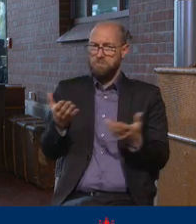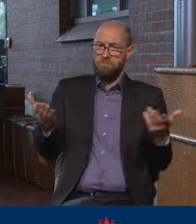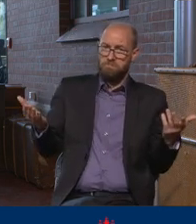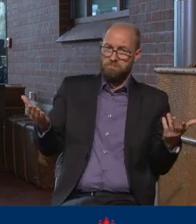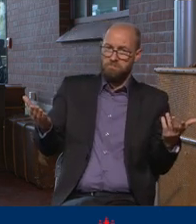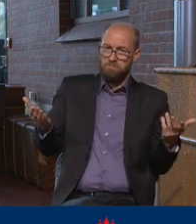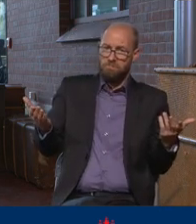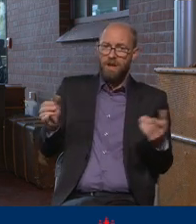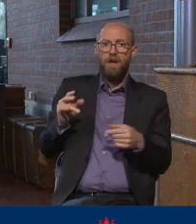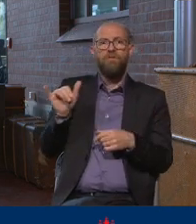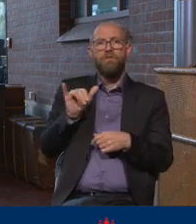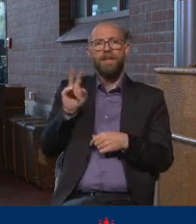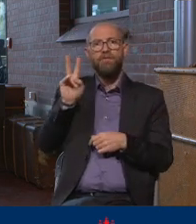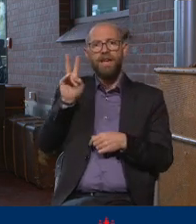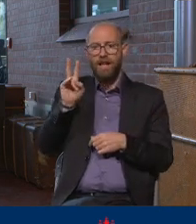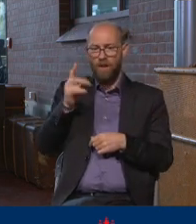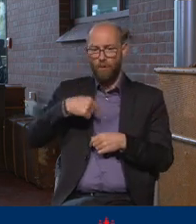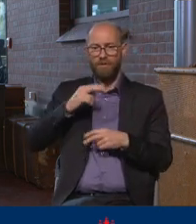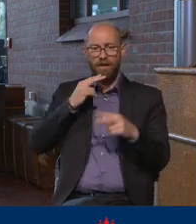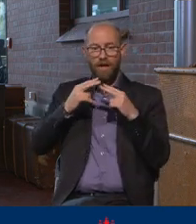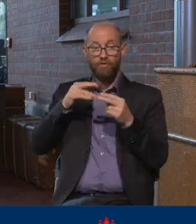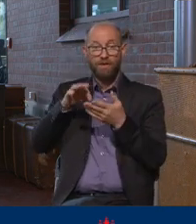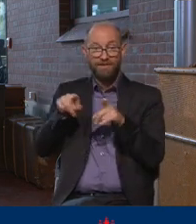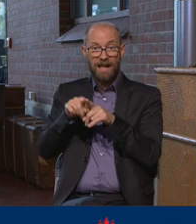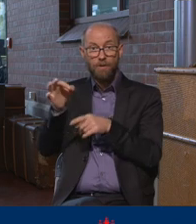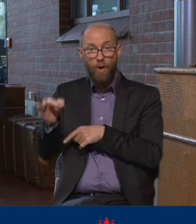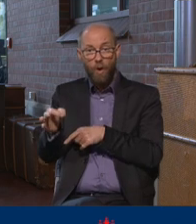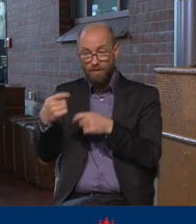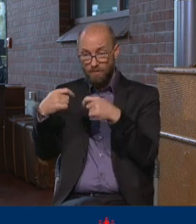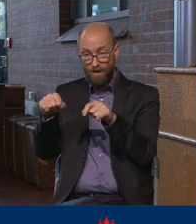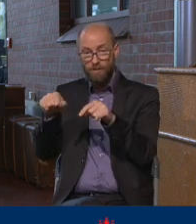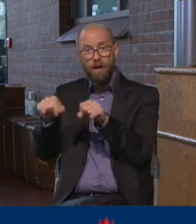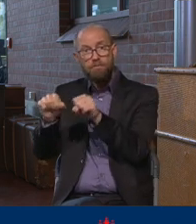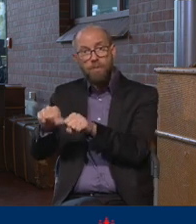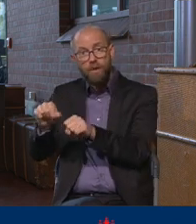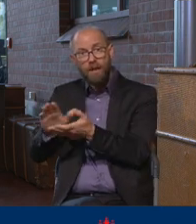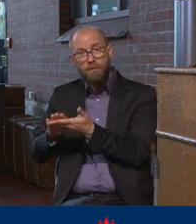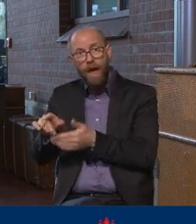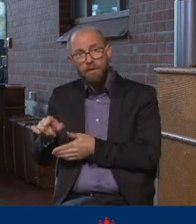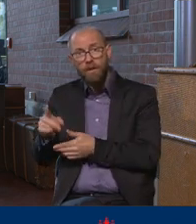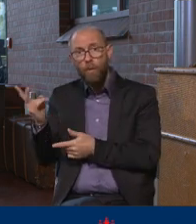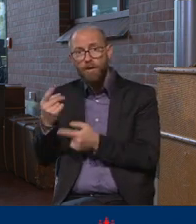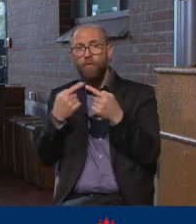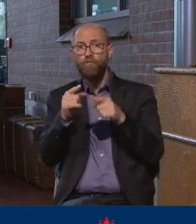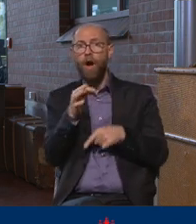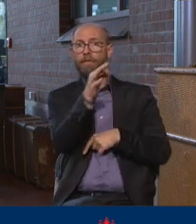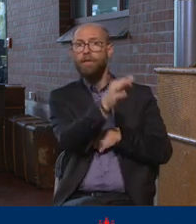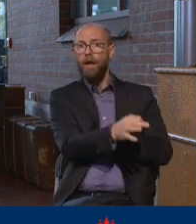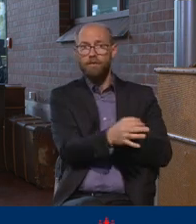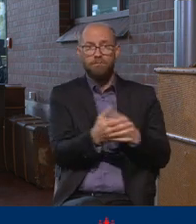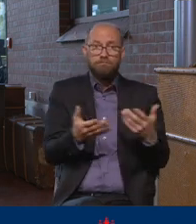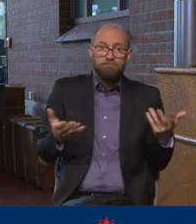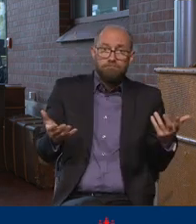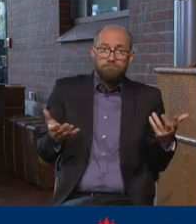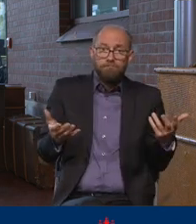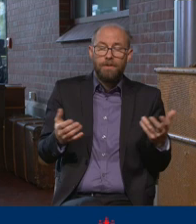stelle werden wir künftig unsere gaststätte finden an gleicher stelle ist das baulich möglich oder an anderer stelle und